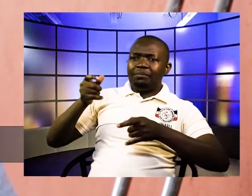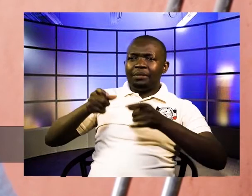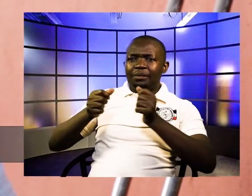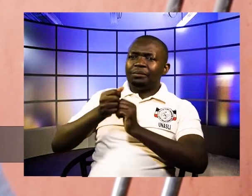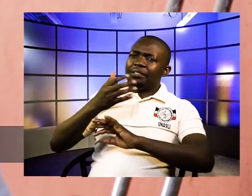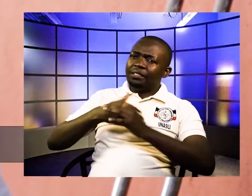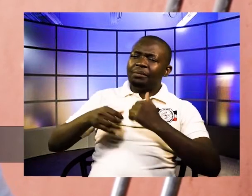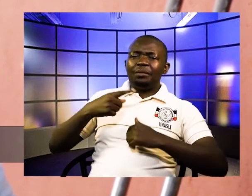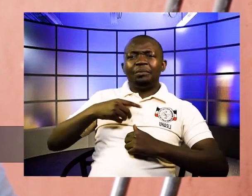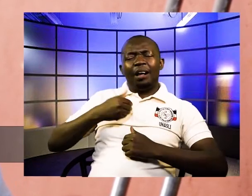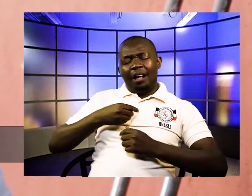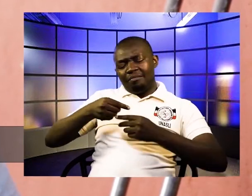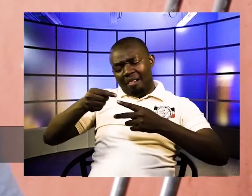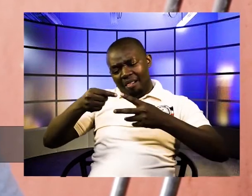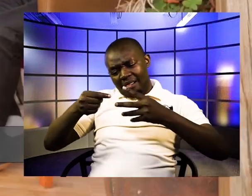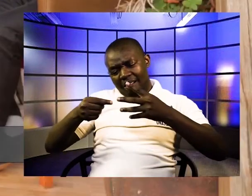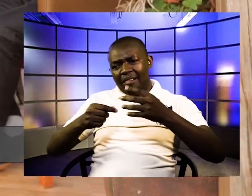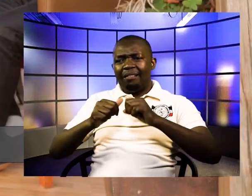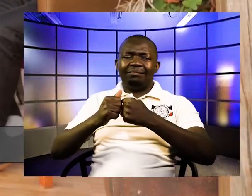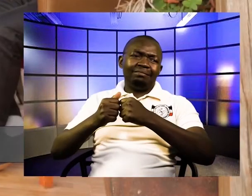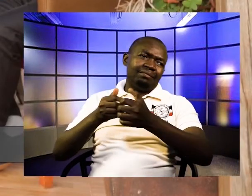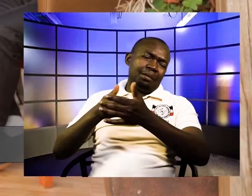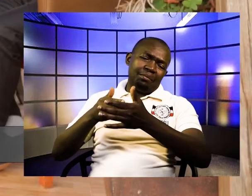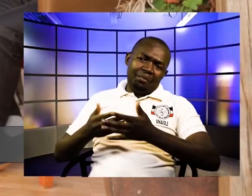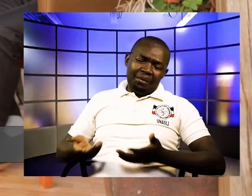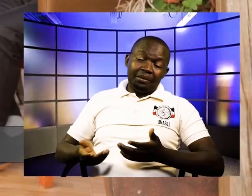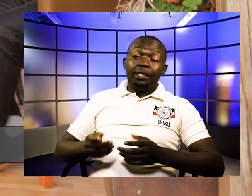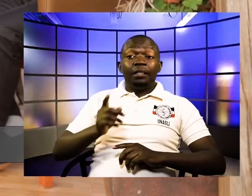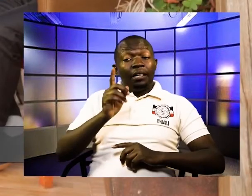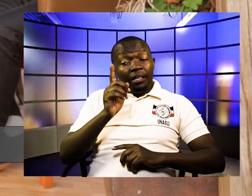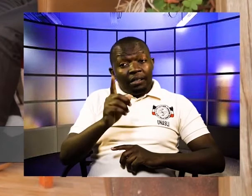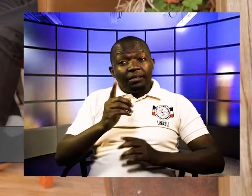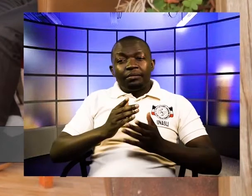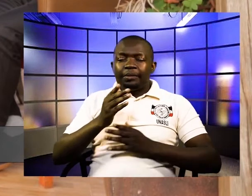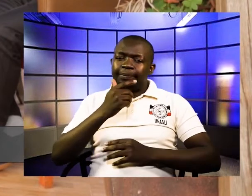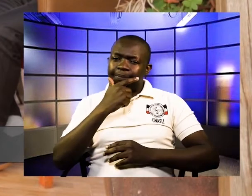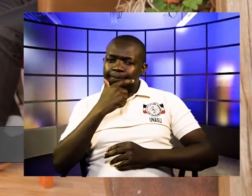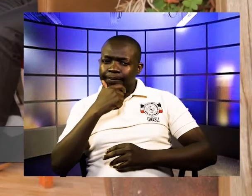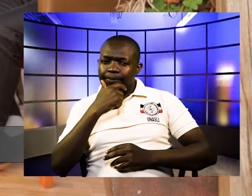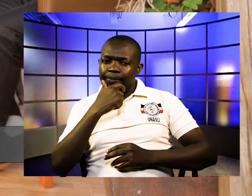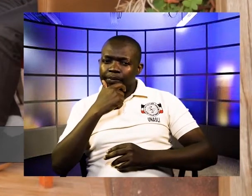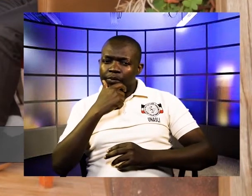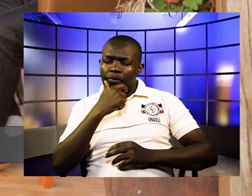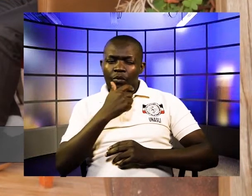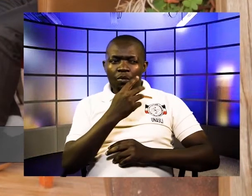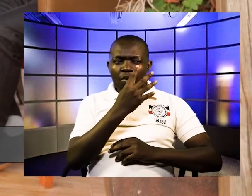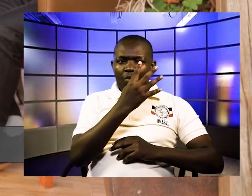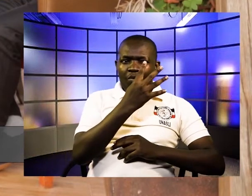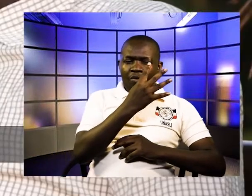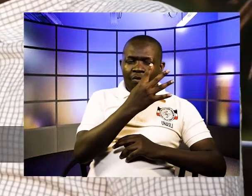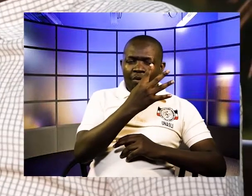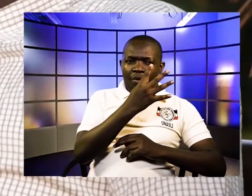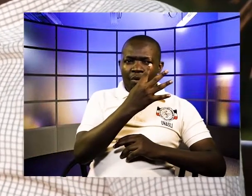obulimi tusinka nobuzibu bungi era kiteberezebwa nti 4 to 10